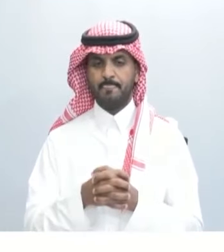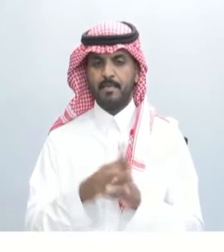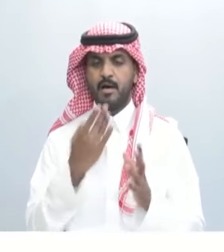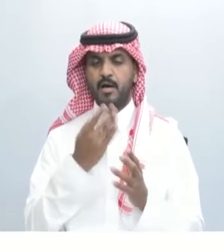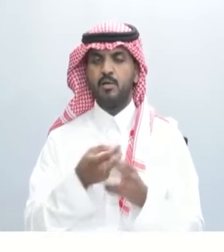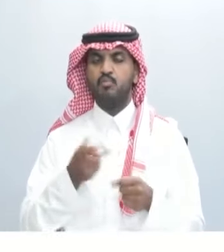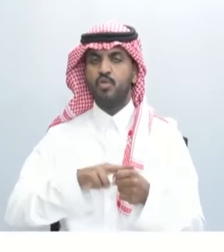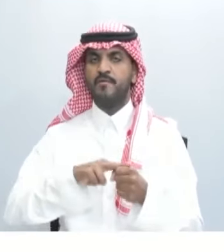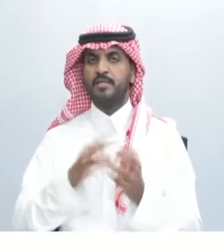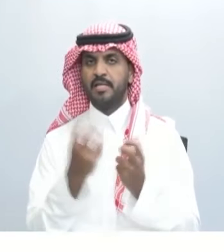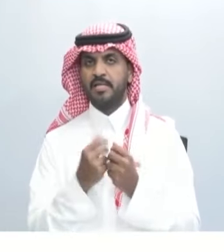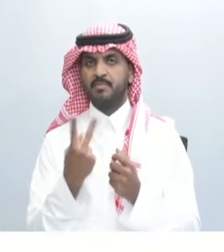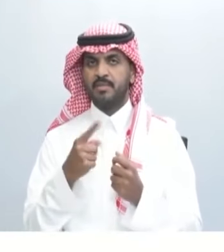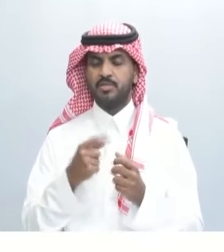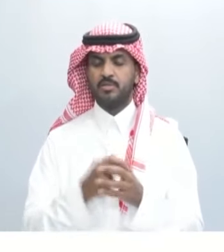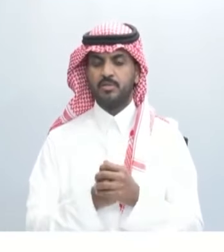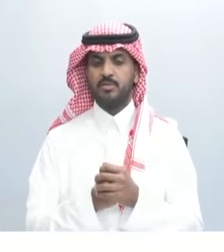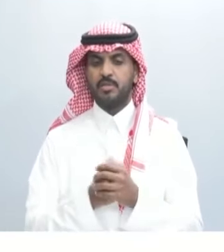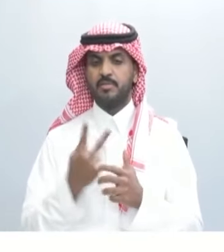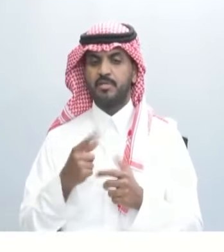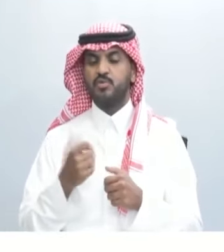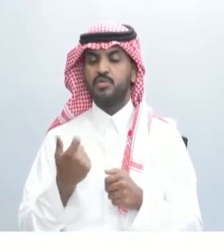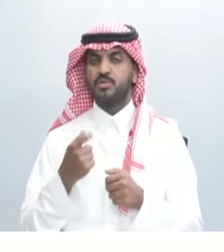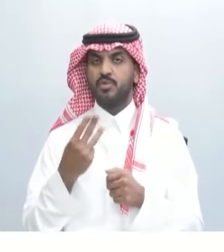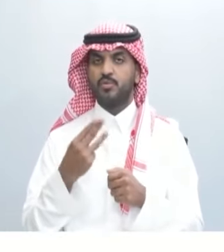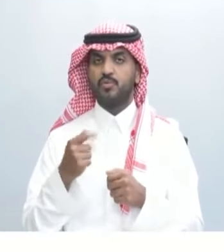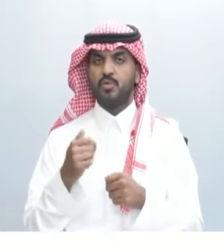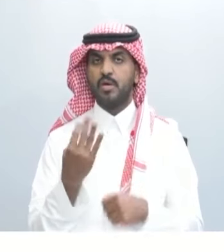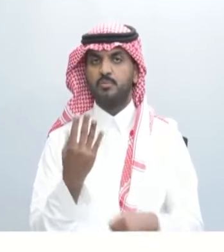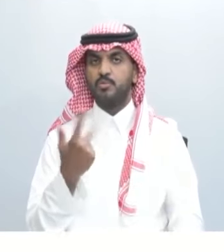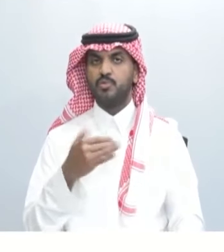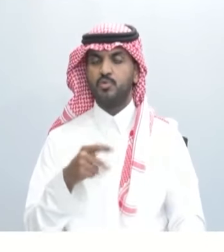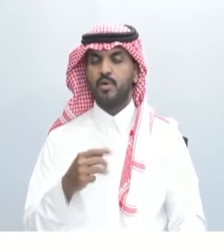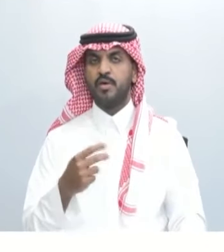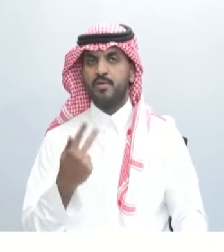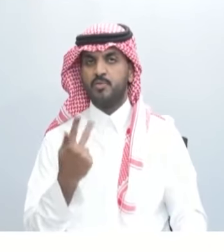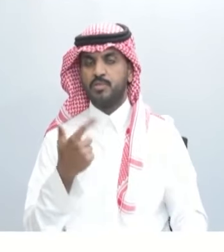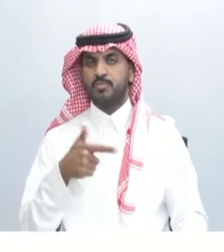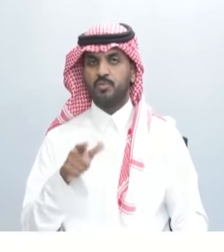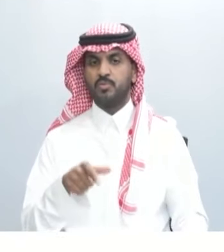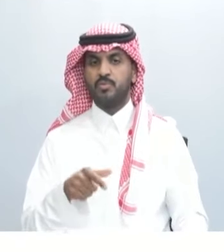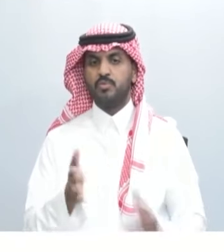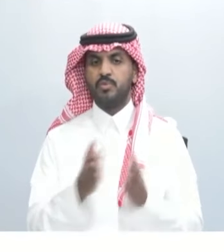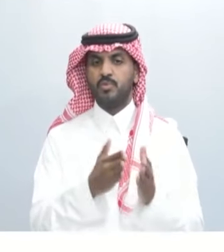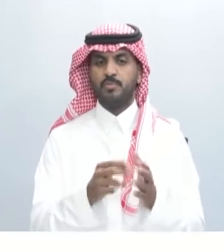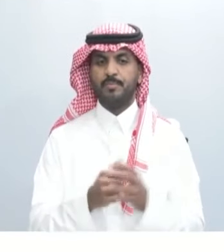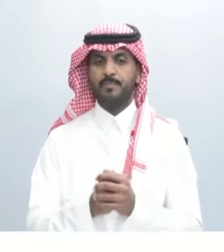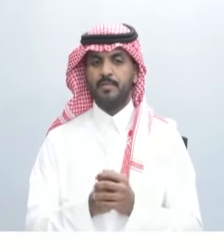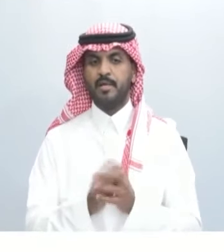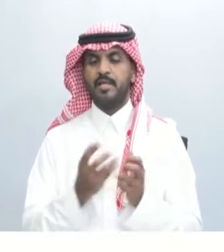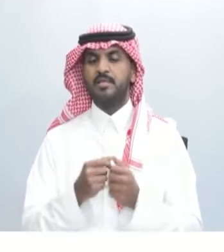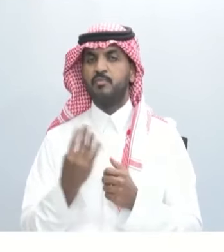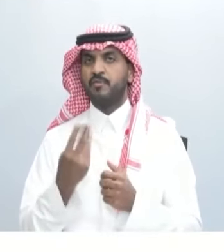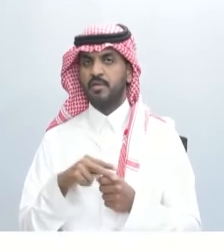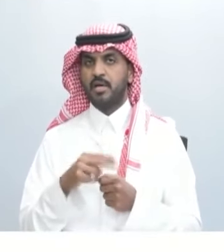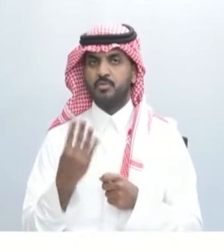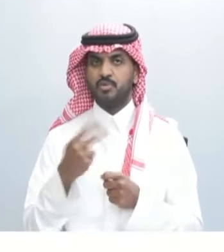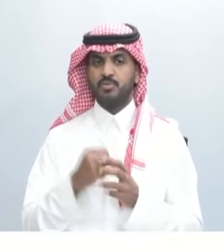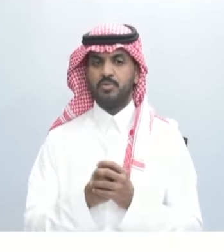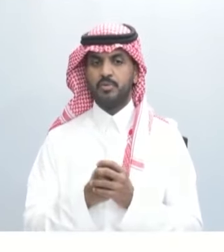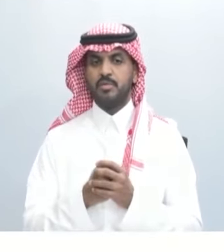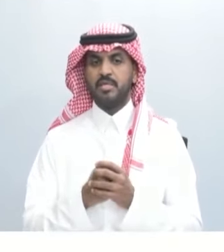ان مضاعفات العدد ثمانيه عشر ثمانيه عشر سته وثلاثون 72 ومن ثم مضاعفات العدد اربع شهور اوجدها